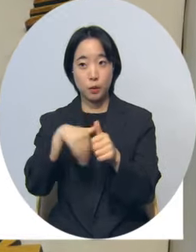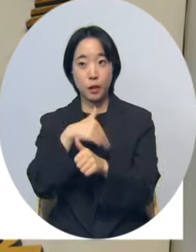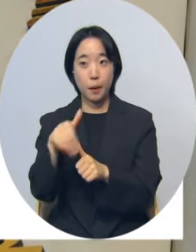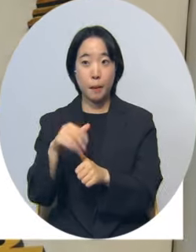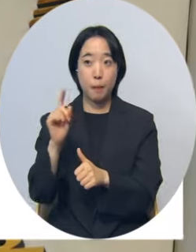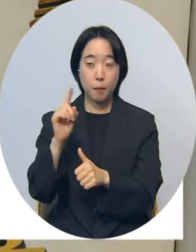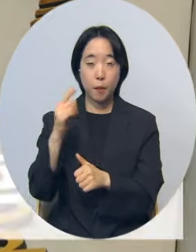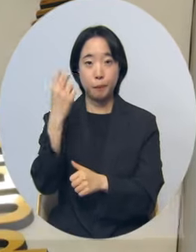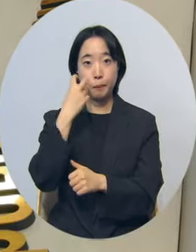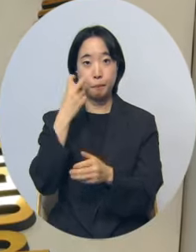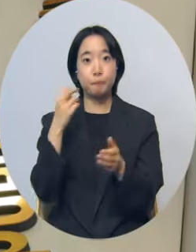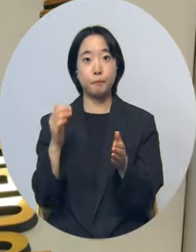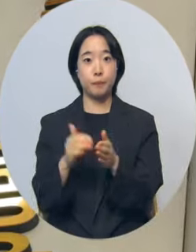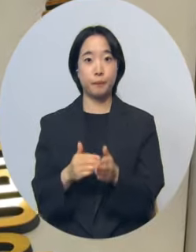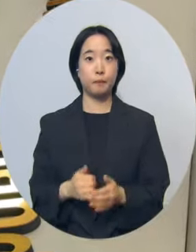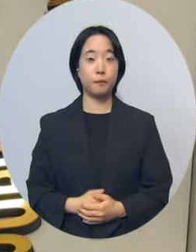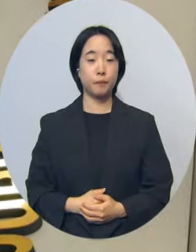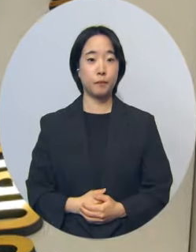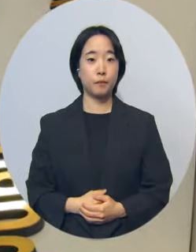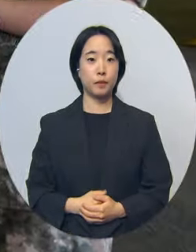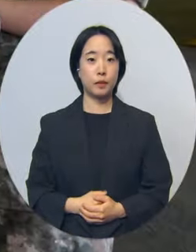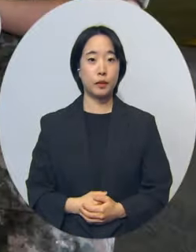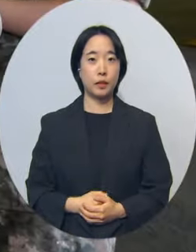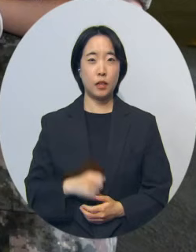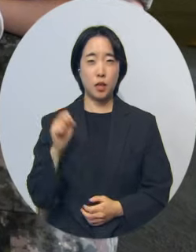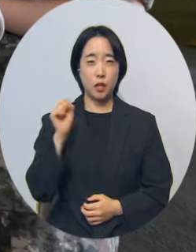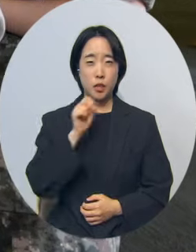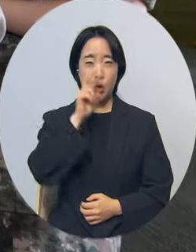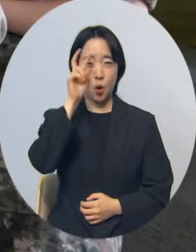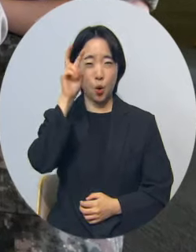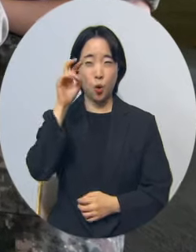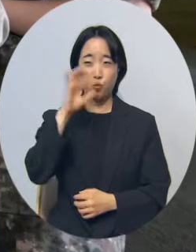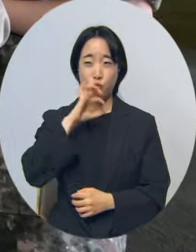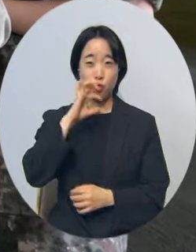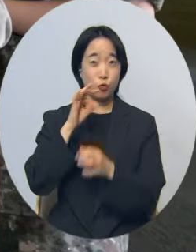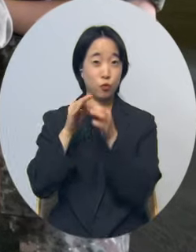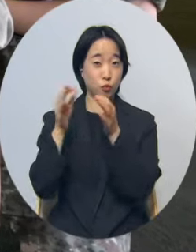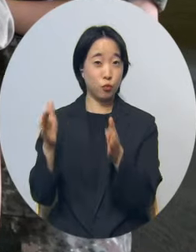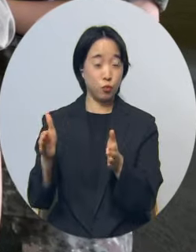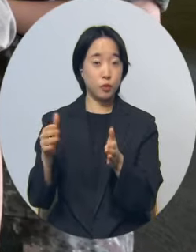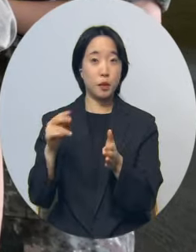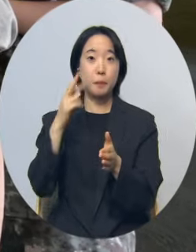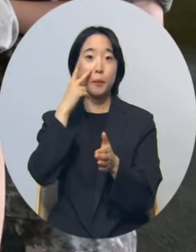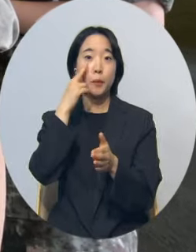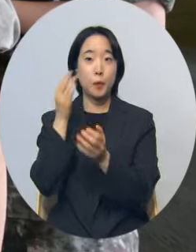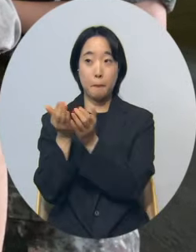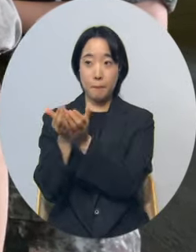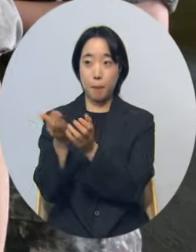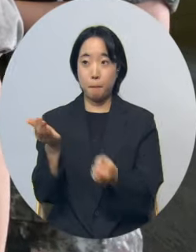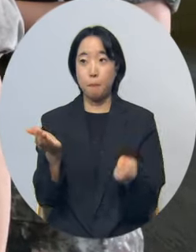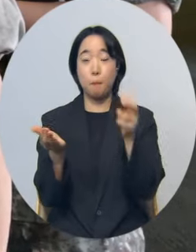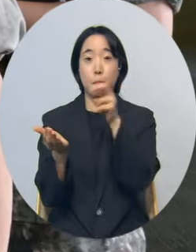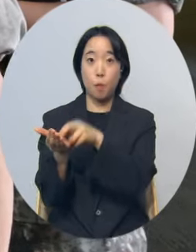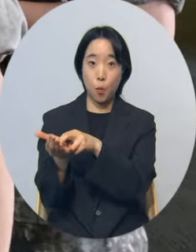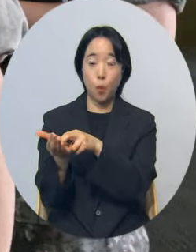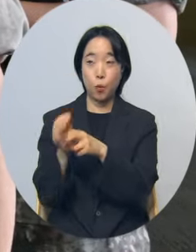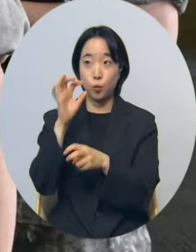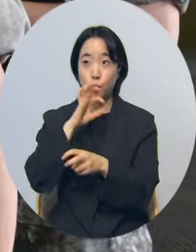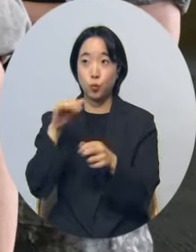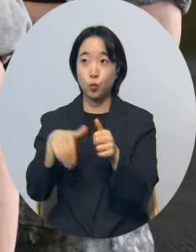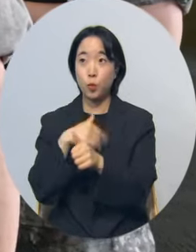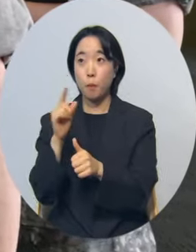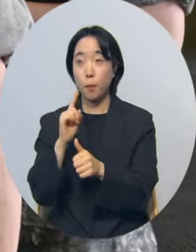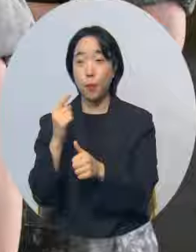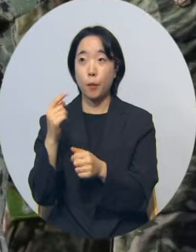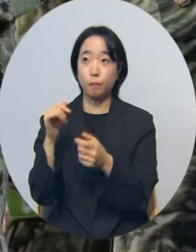보고받았습니다. 양 총장은 쌍용 훈련 참가를 위해 방한한 미 강습 상륙함 복서함에도 올라 쌍용 훈련 준비